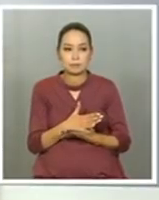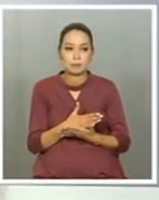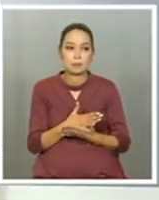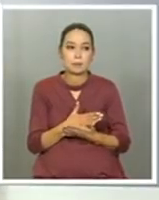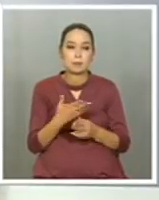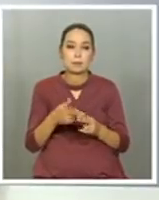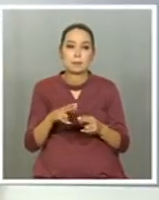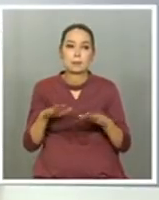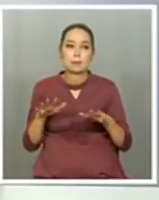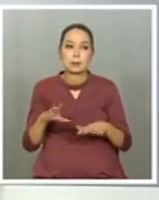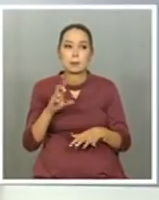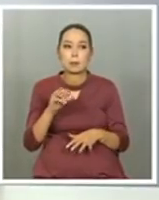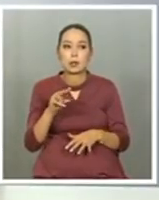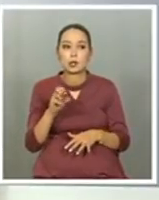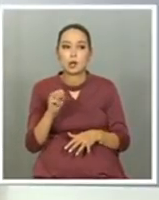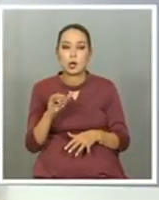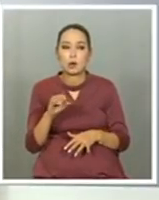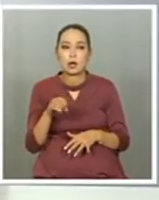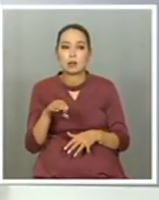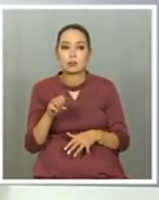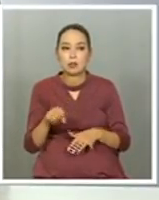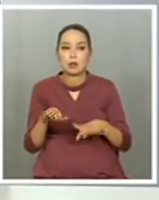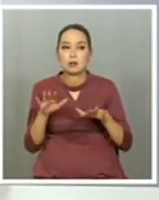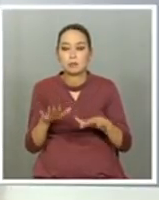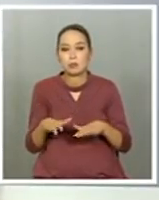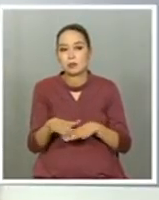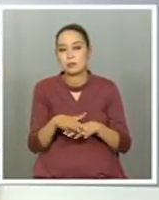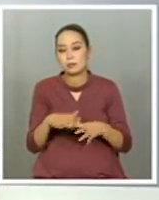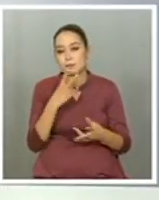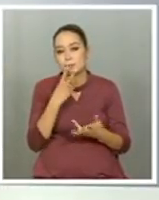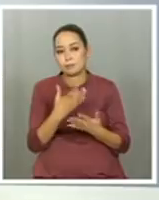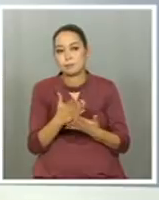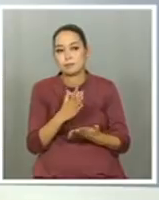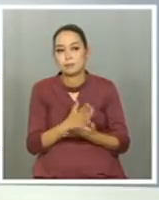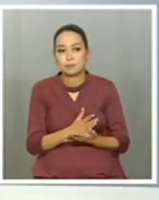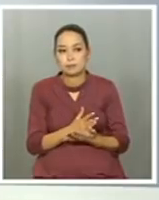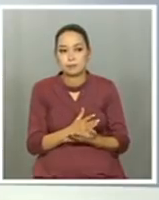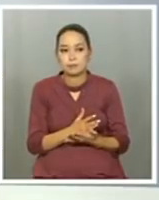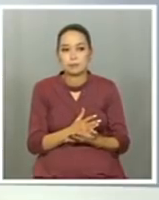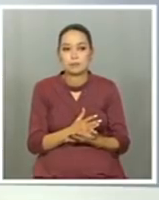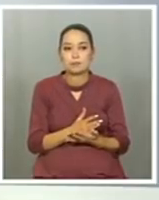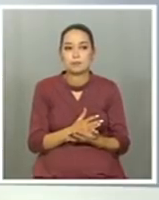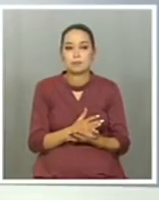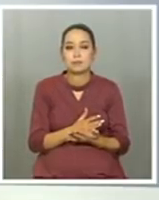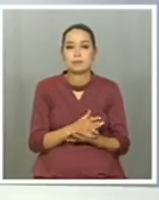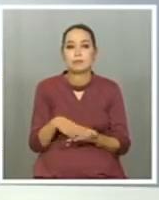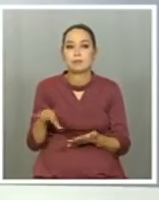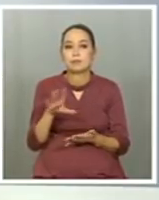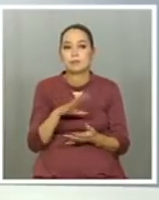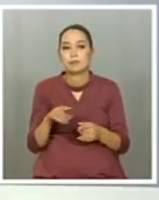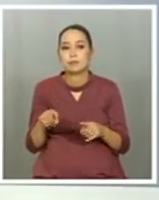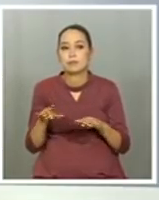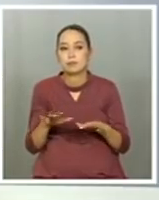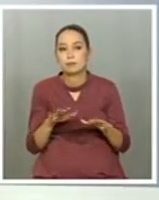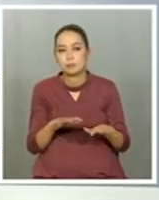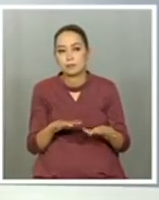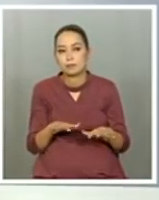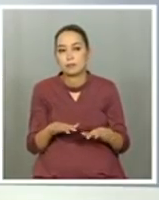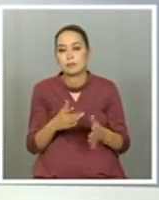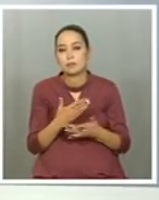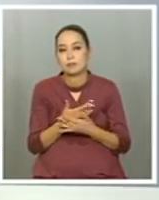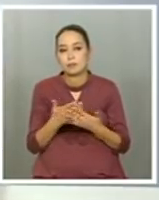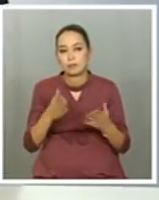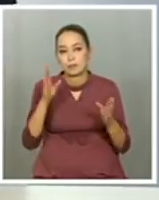сіздерге Бектау ата қаумалының көріністері ұсынылып отыр. Өздеріңіз байқағандай, гранит массивтерінде шағын-шағын су көздері